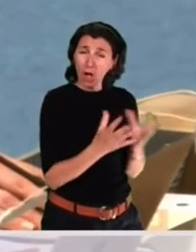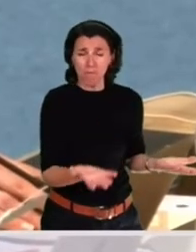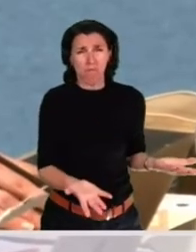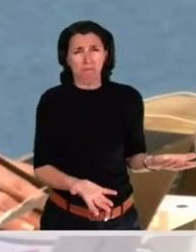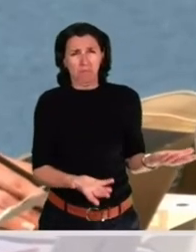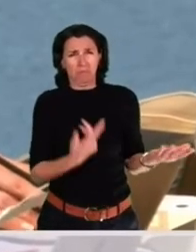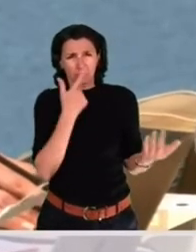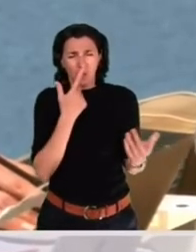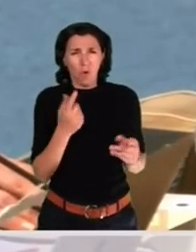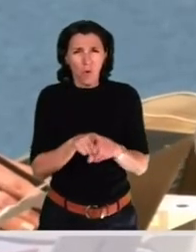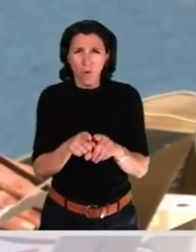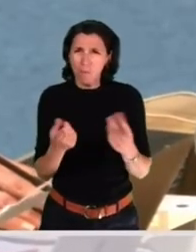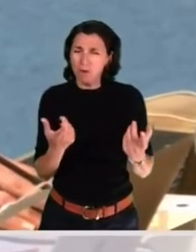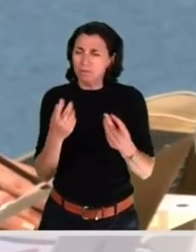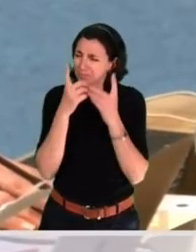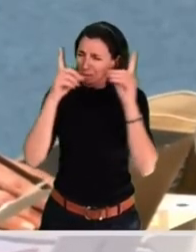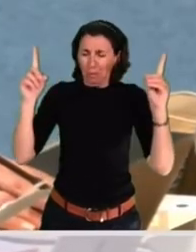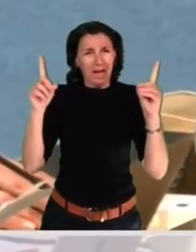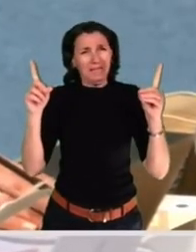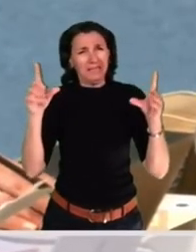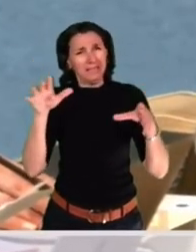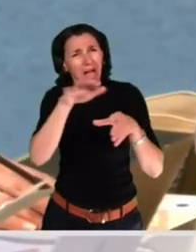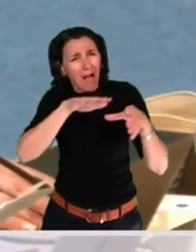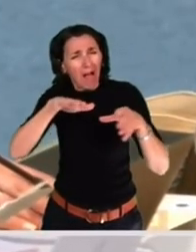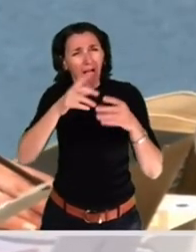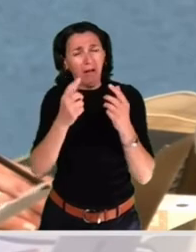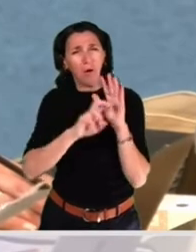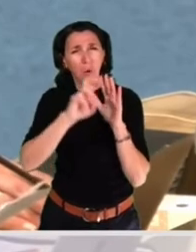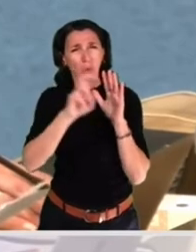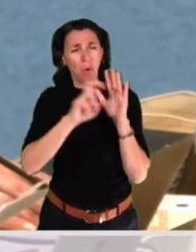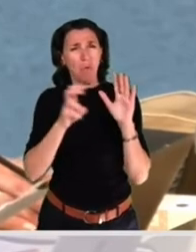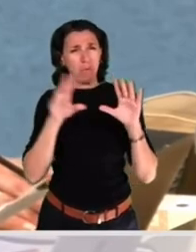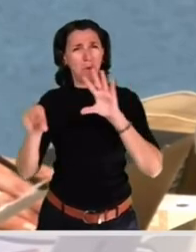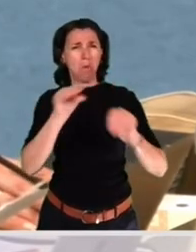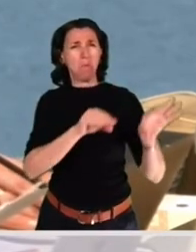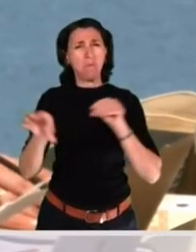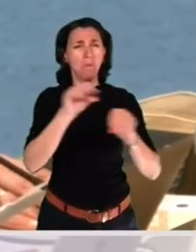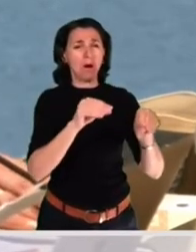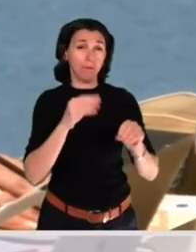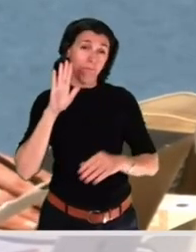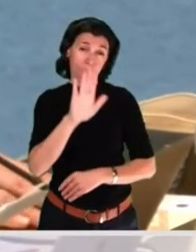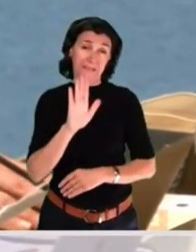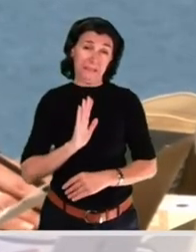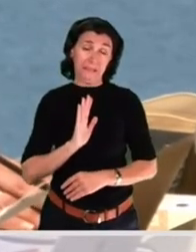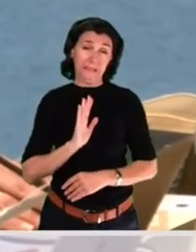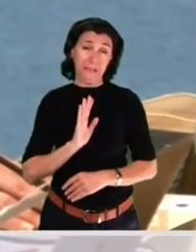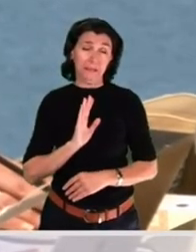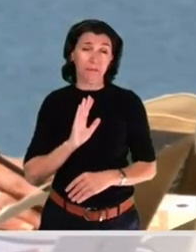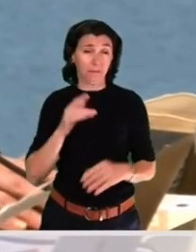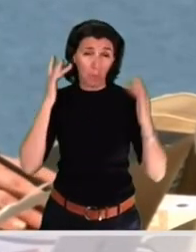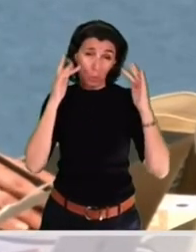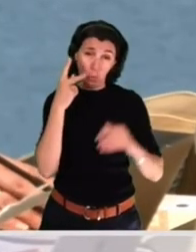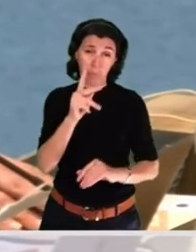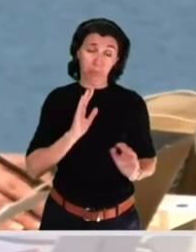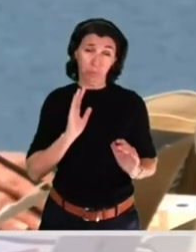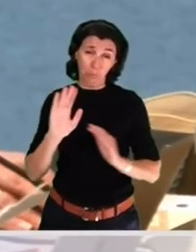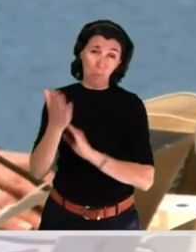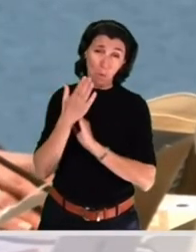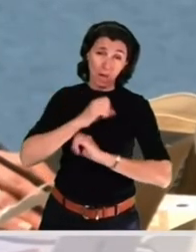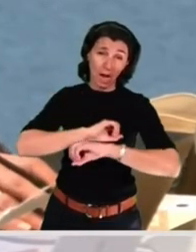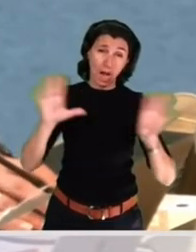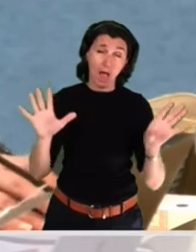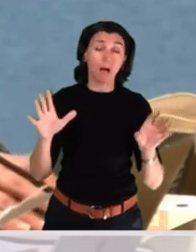Et je pense que c'est tout à fait représentatif de votre culture. Et puis je constate aussi dans ce rendu acte